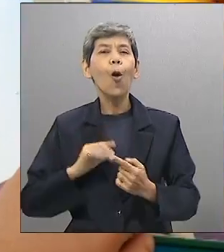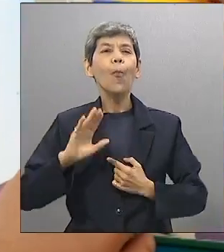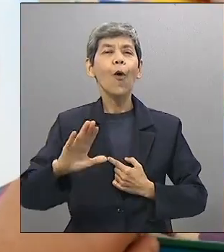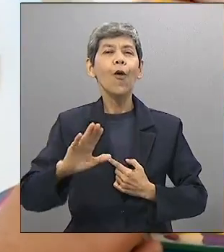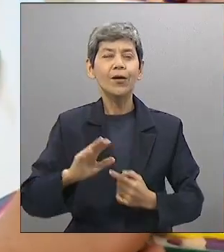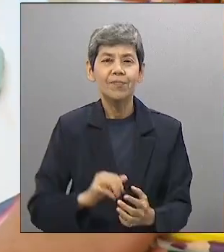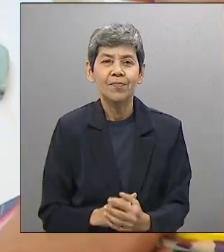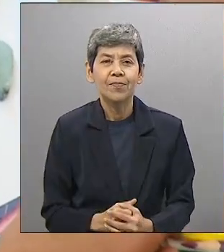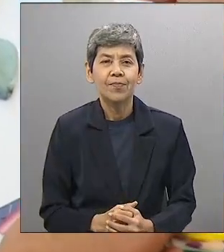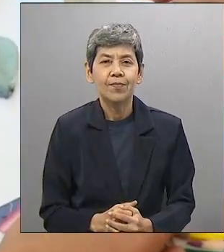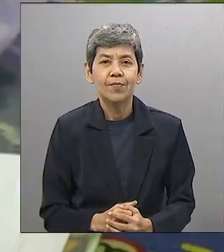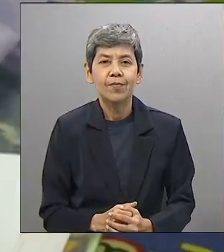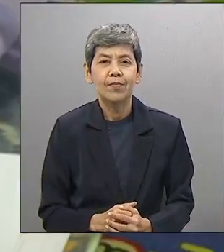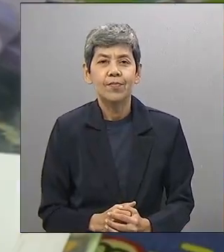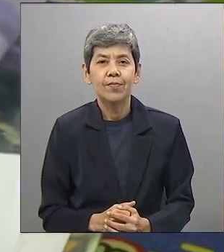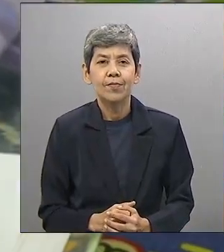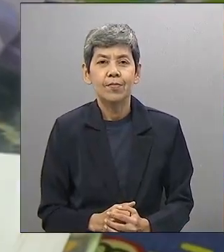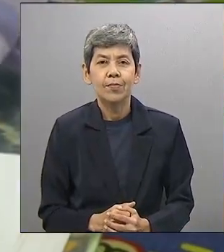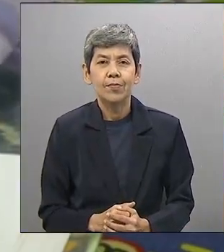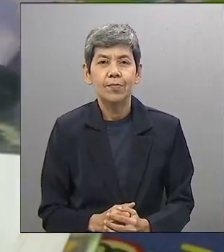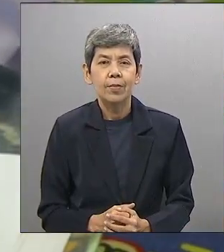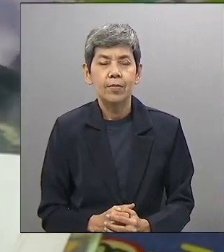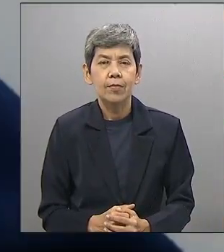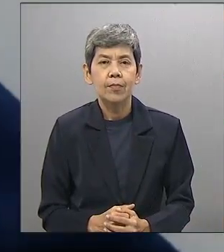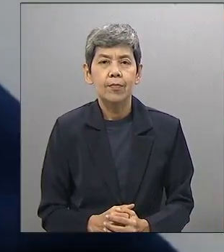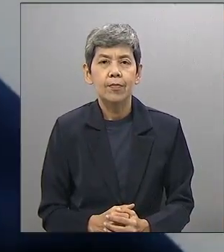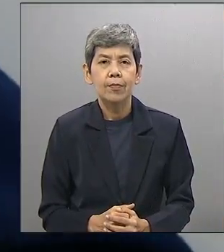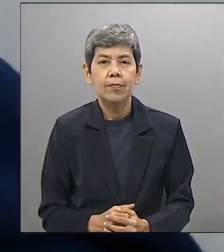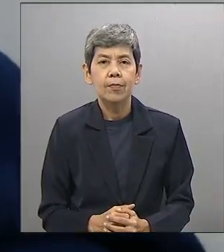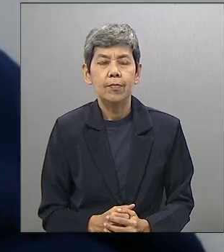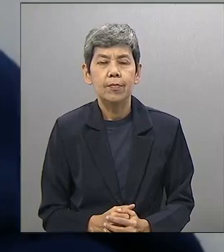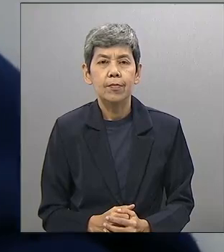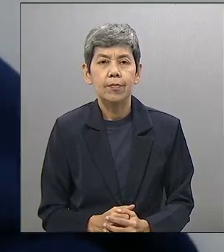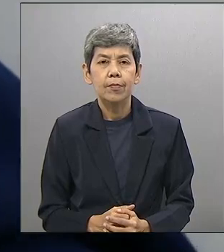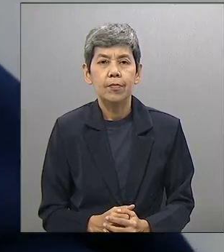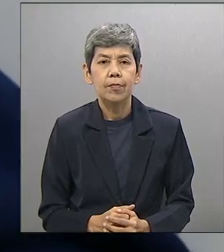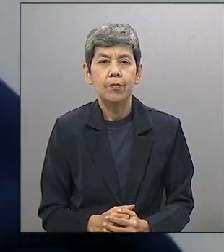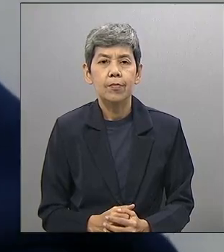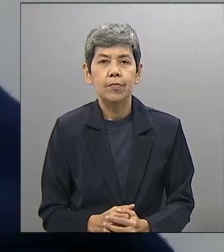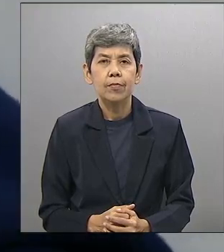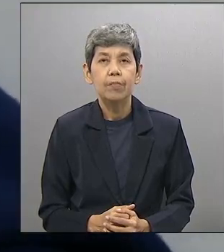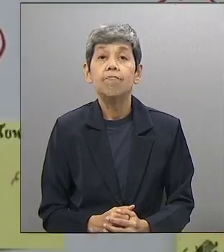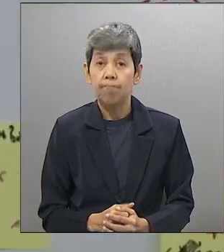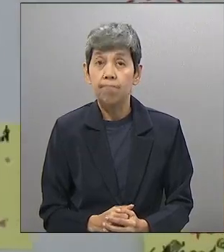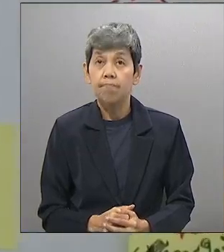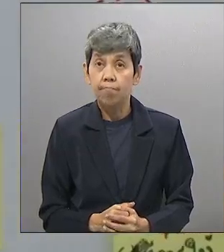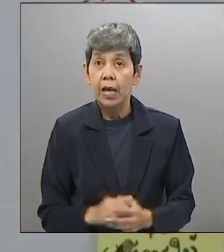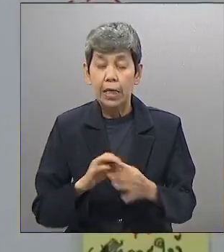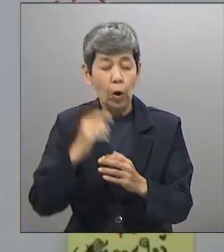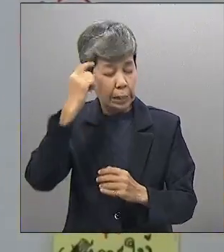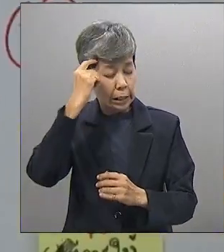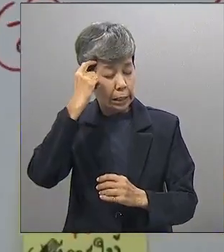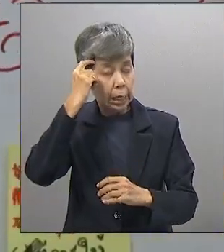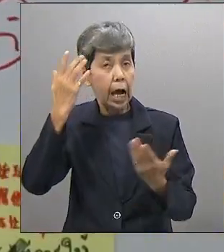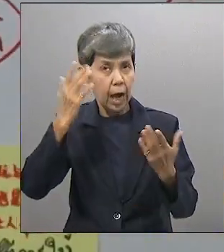องของกระดาศทดความคิดนะคะ